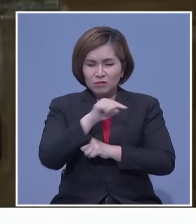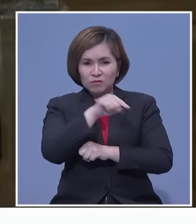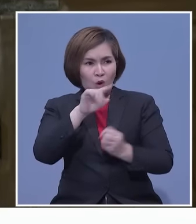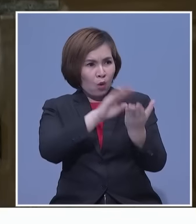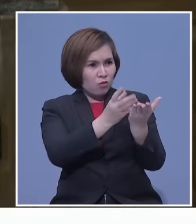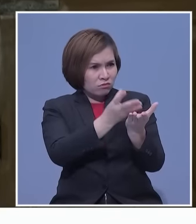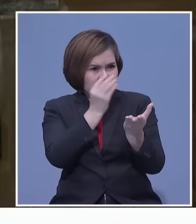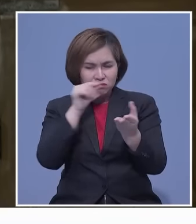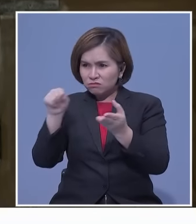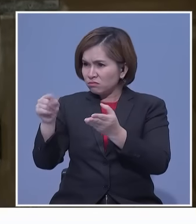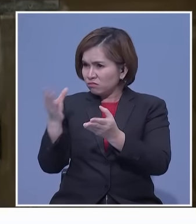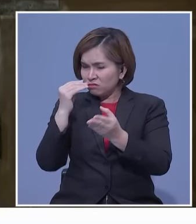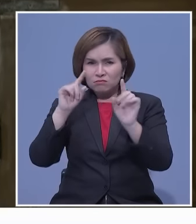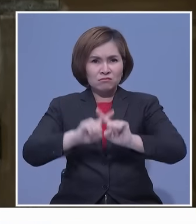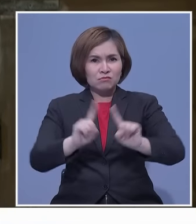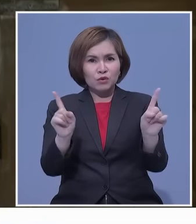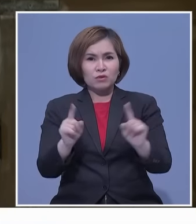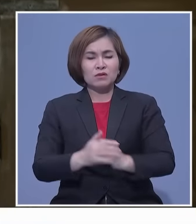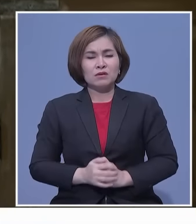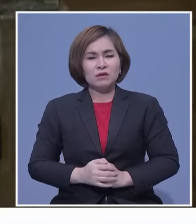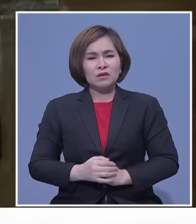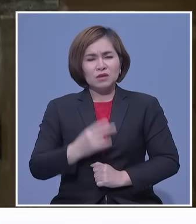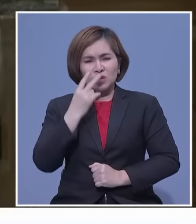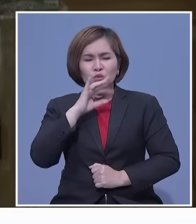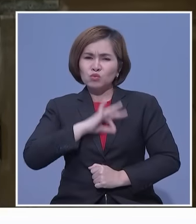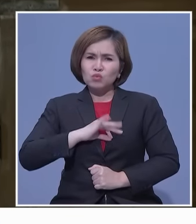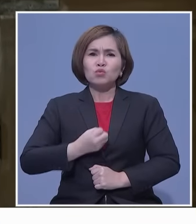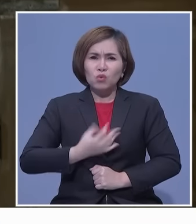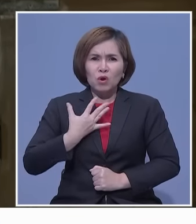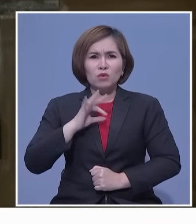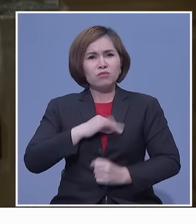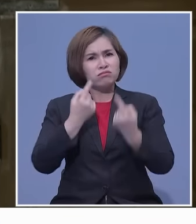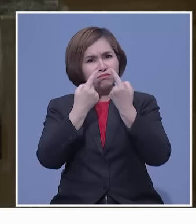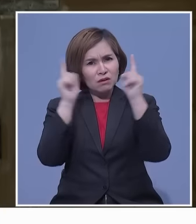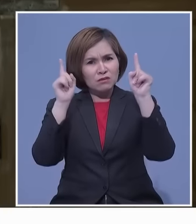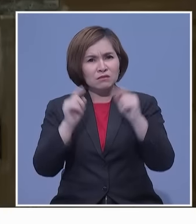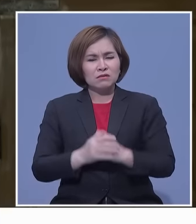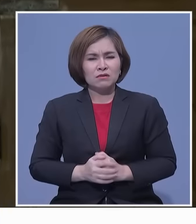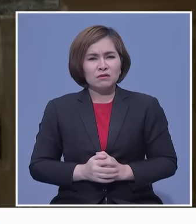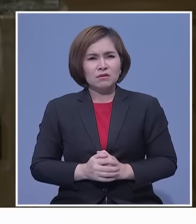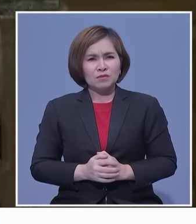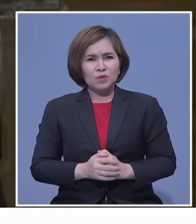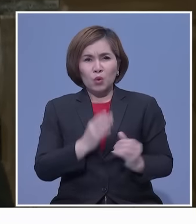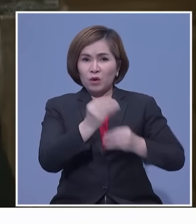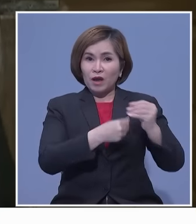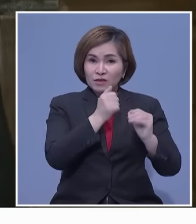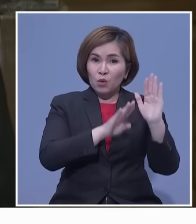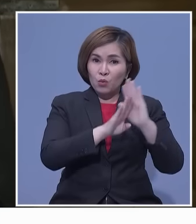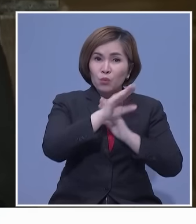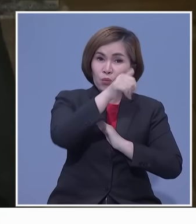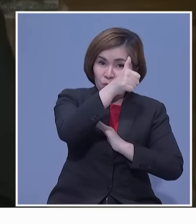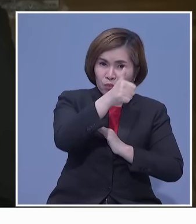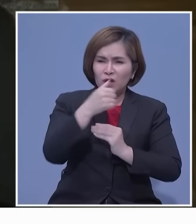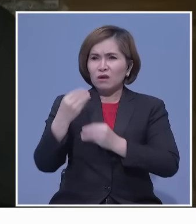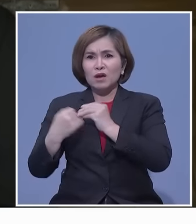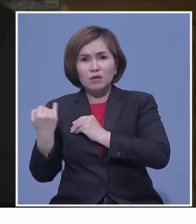เลยที่ที่ที่เรารับรู้ได้นะครับแล้วแรกก็ตกใจแล้วก็แบบแปลกใจว่ามันบาานกันไอ้คนที่ขายดีก็แบบ